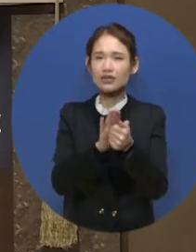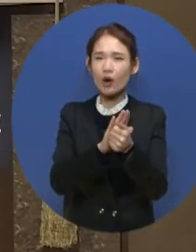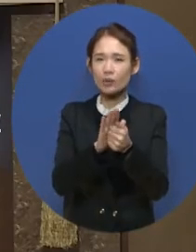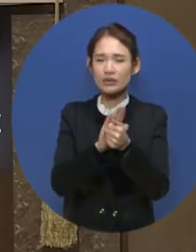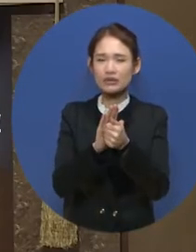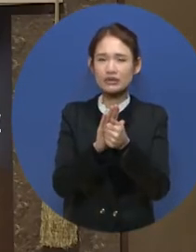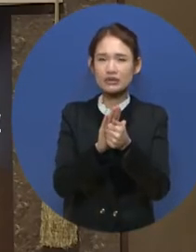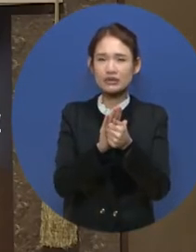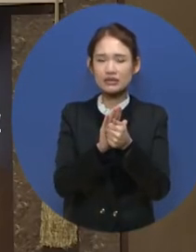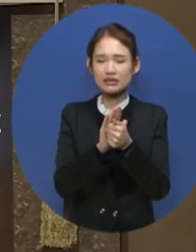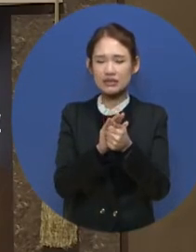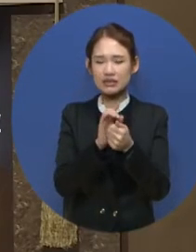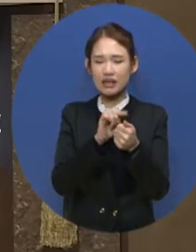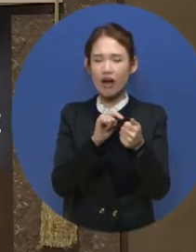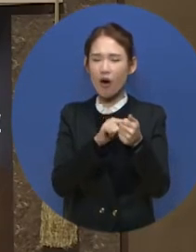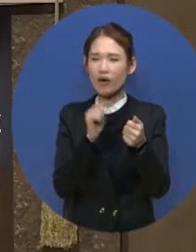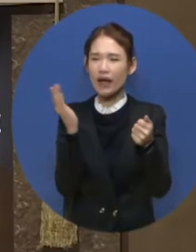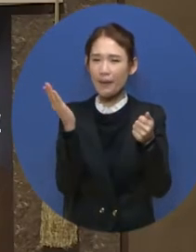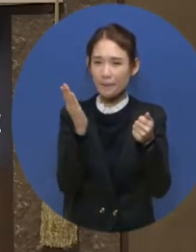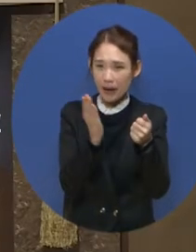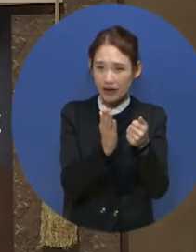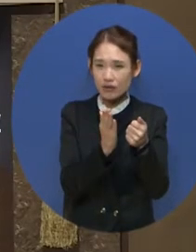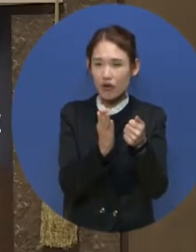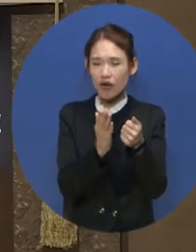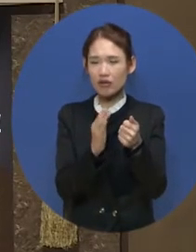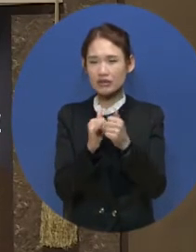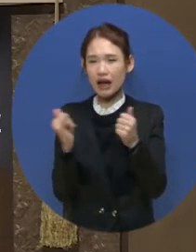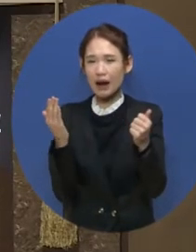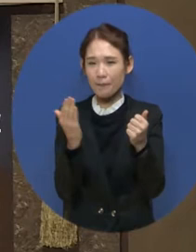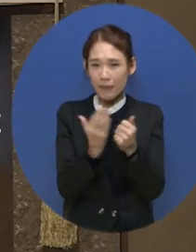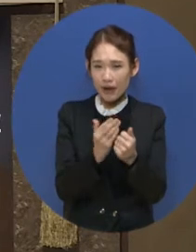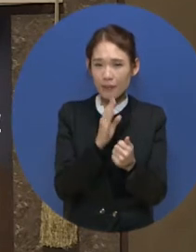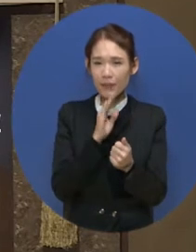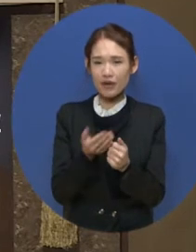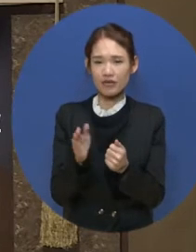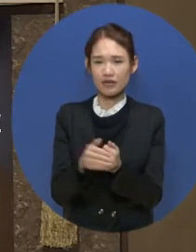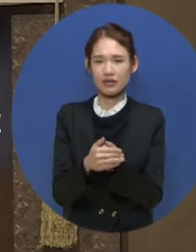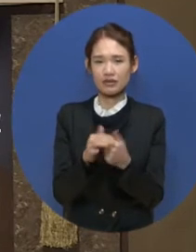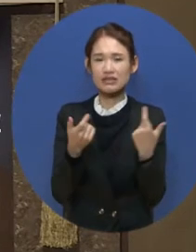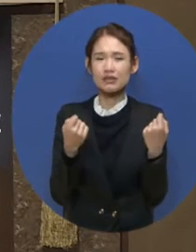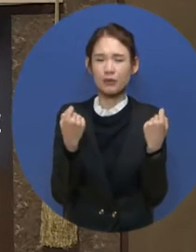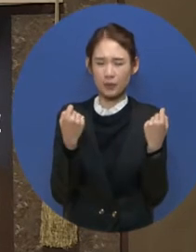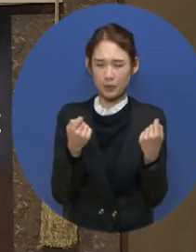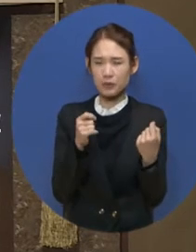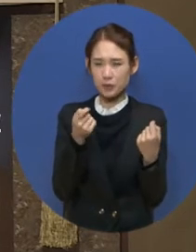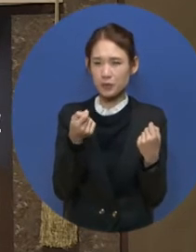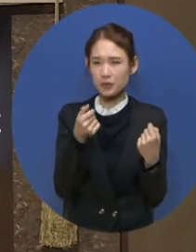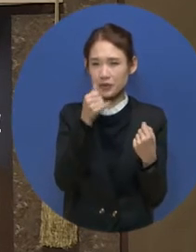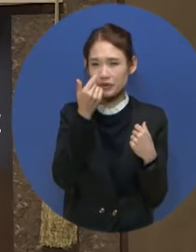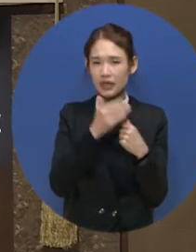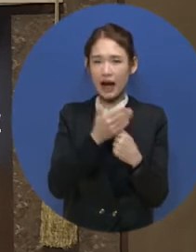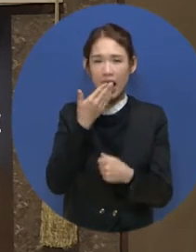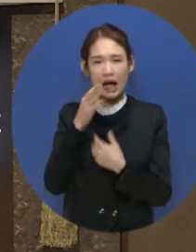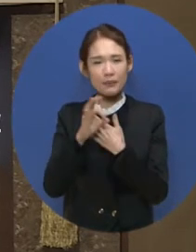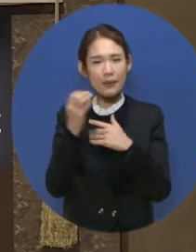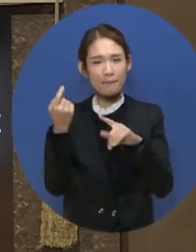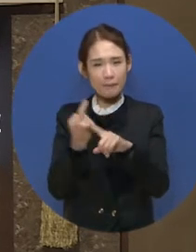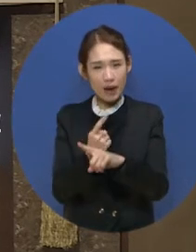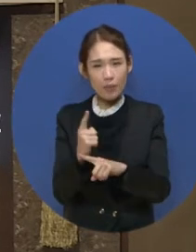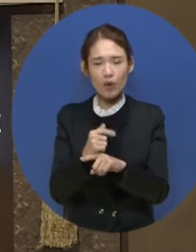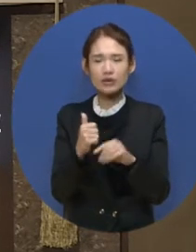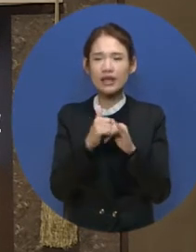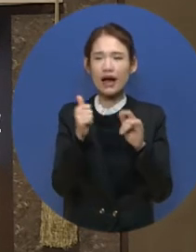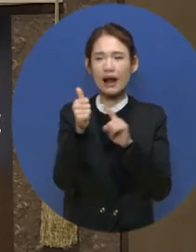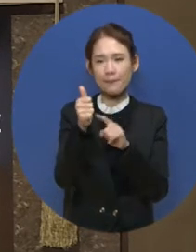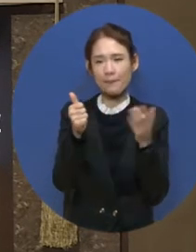사람이 맞춰야 되는 상황이었어요 물론 지금도 그러니 어서 도 없잖아 있는데 예 지금은 가능하면 그래도 그 사람에게